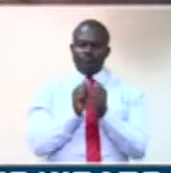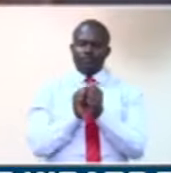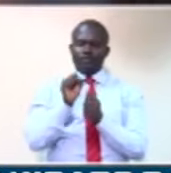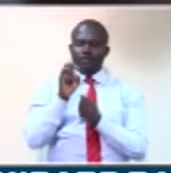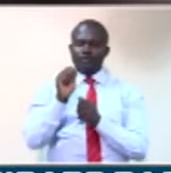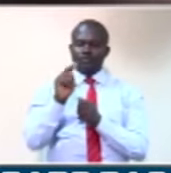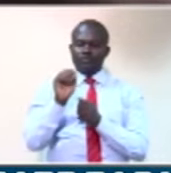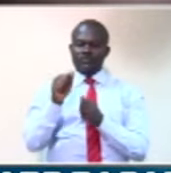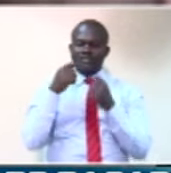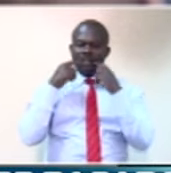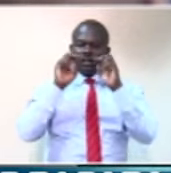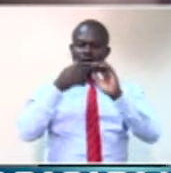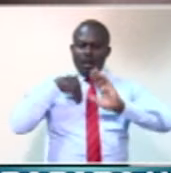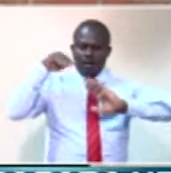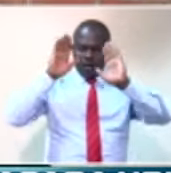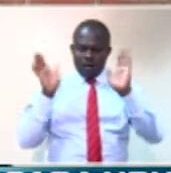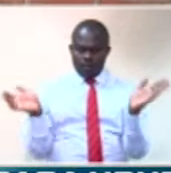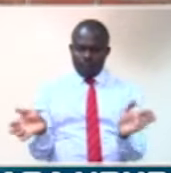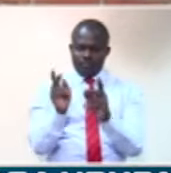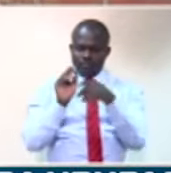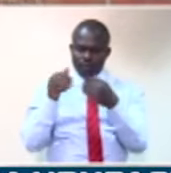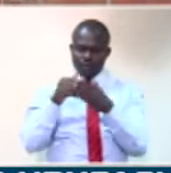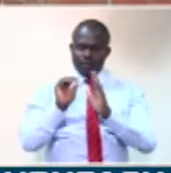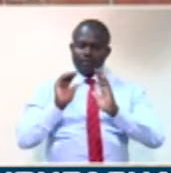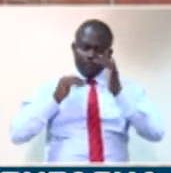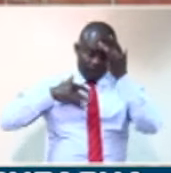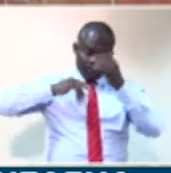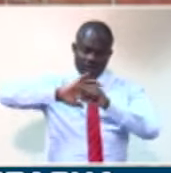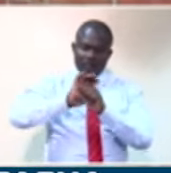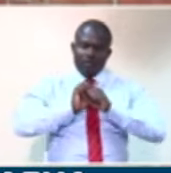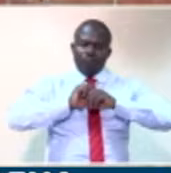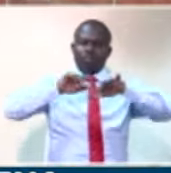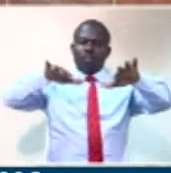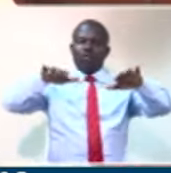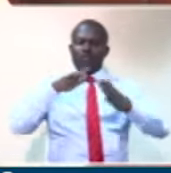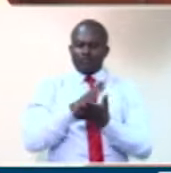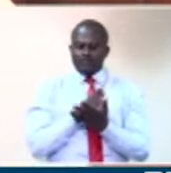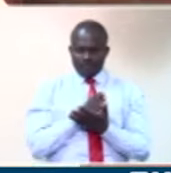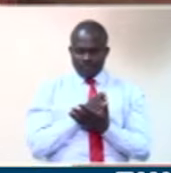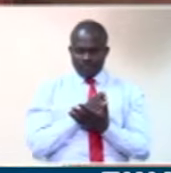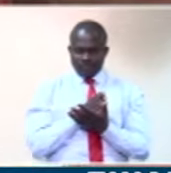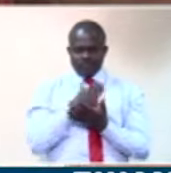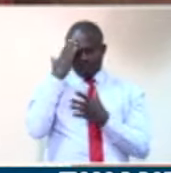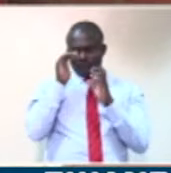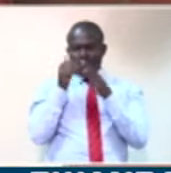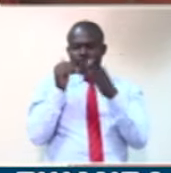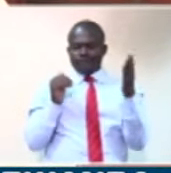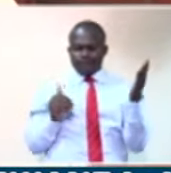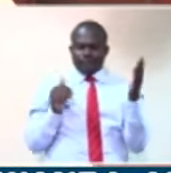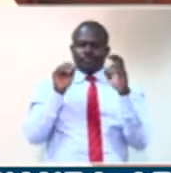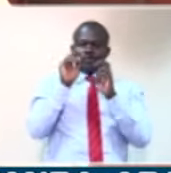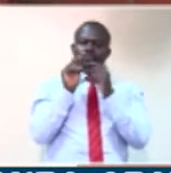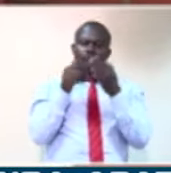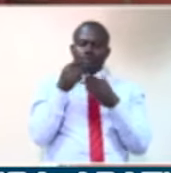wa Kigali bemeza ko bagira uruhare mu kangurira abaturage kwirinda ikwirakwira ry'icyorezo cya COVID-19. Kuko mbere y'uko uwo ari we wese